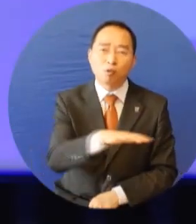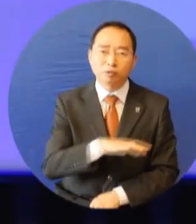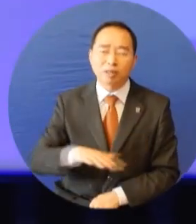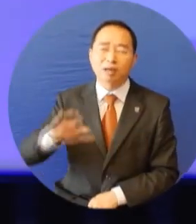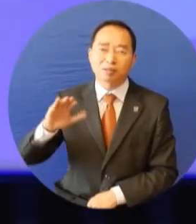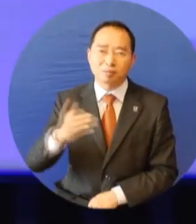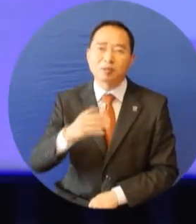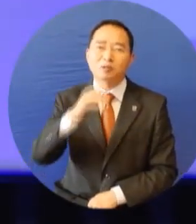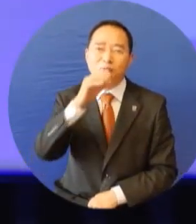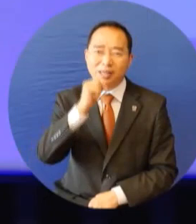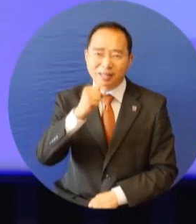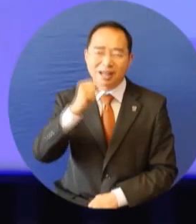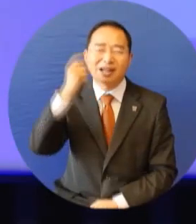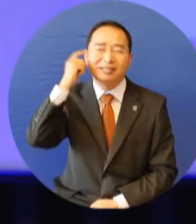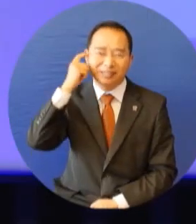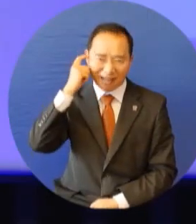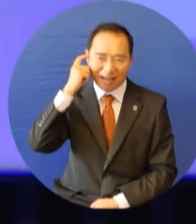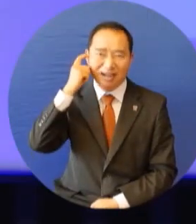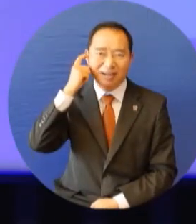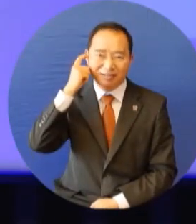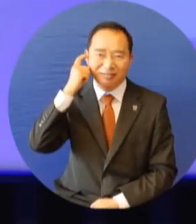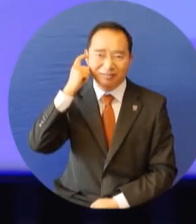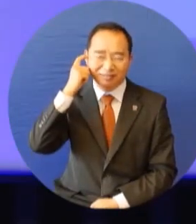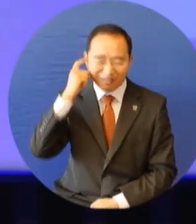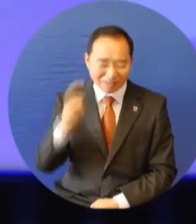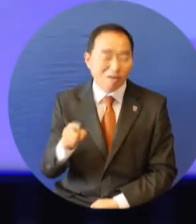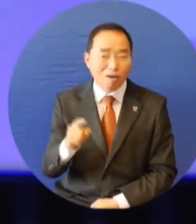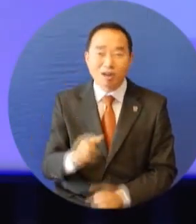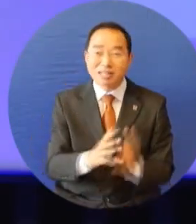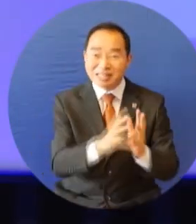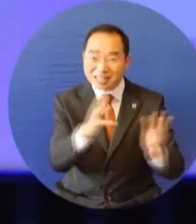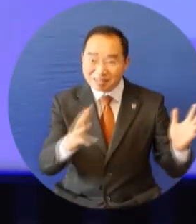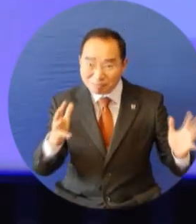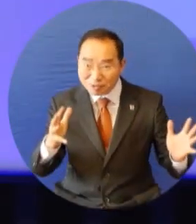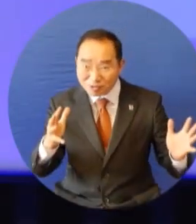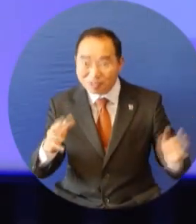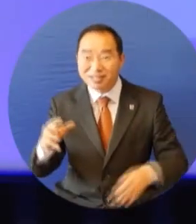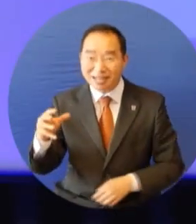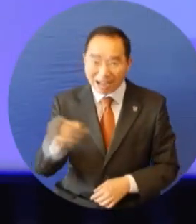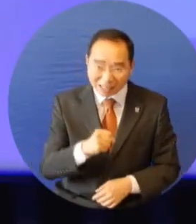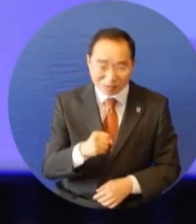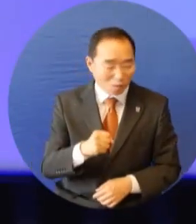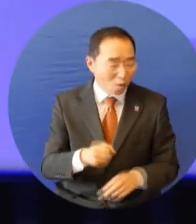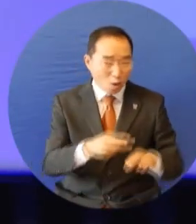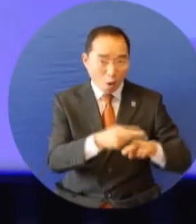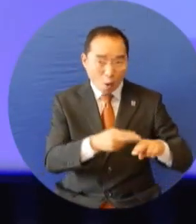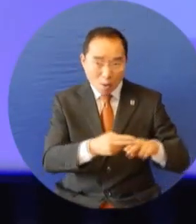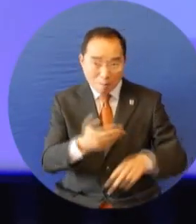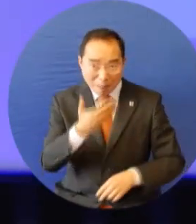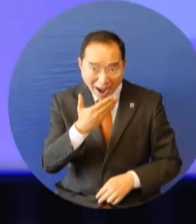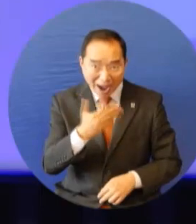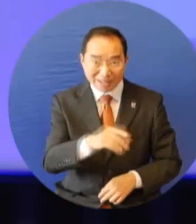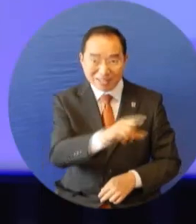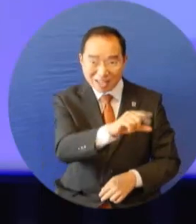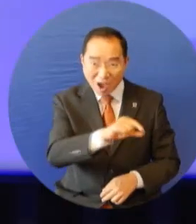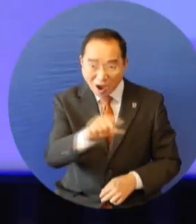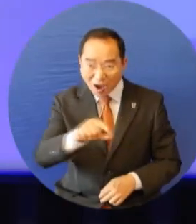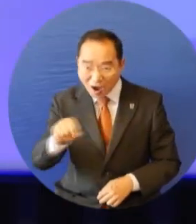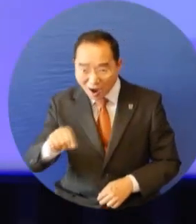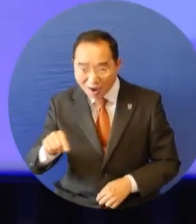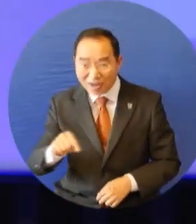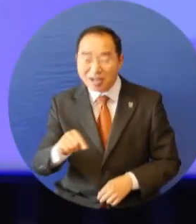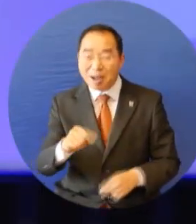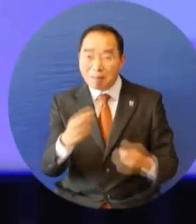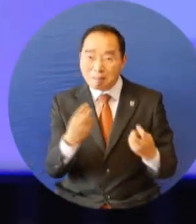행동으로 옮기고 그것을 실천해가는 우리 모두가 되었으면 좋겠다라는 그러한 생각으로 들풀이라는 걸